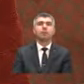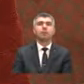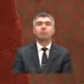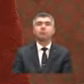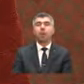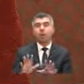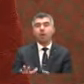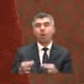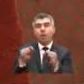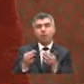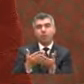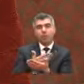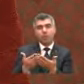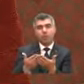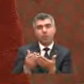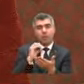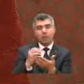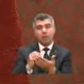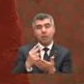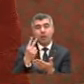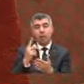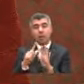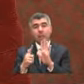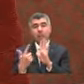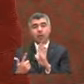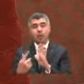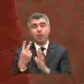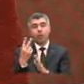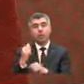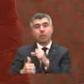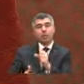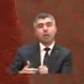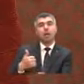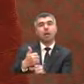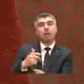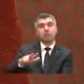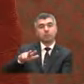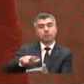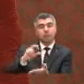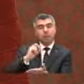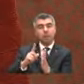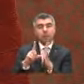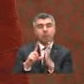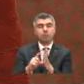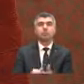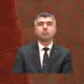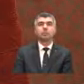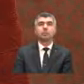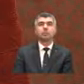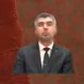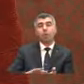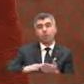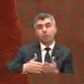ملاحظات متعددة بعد حوالي 17 إلى 20 سنة من مصادقة على هذا القانون. وأنتم تعرفون أن هذا القانون تم وفقا